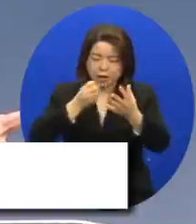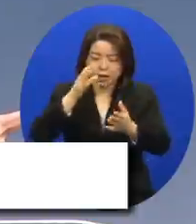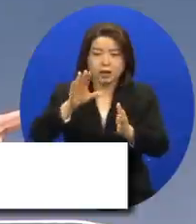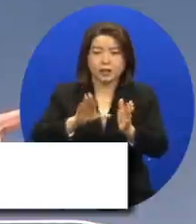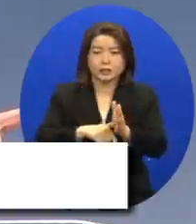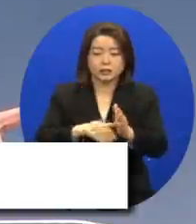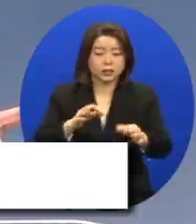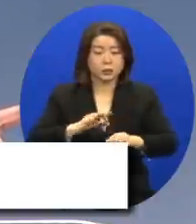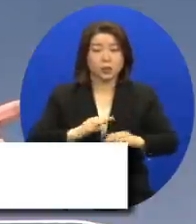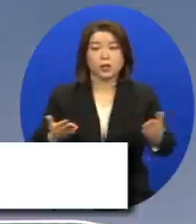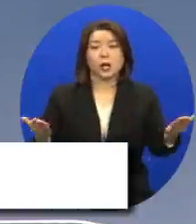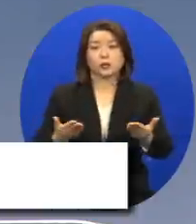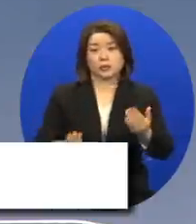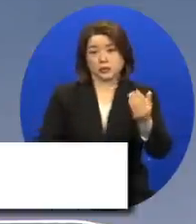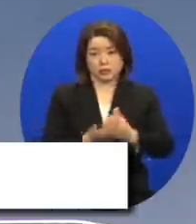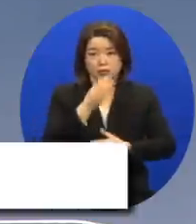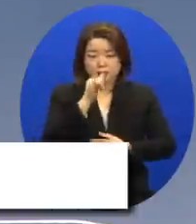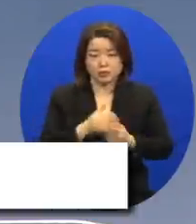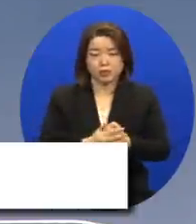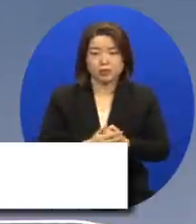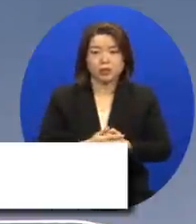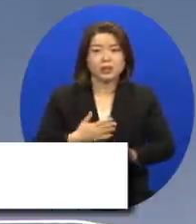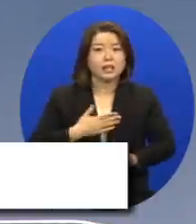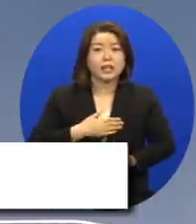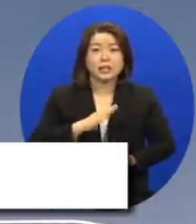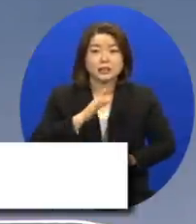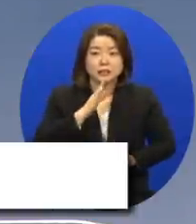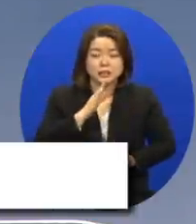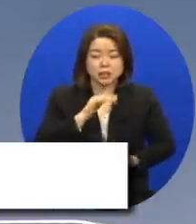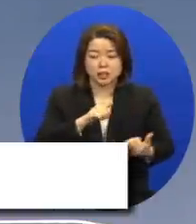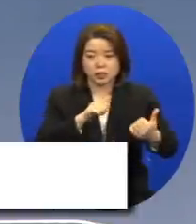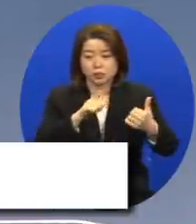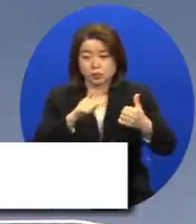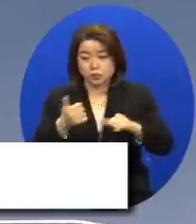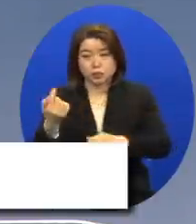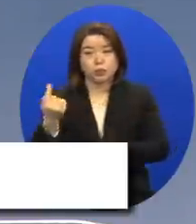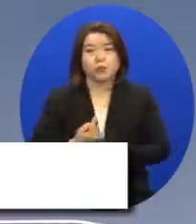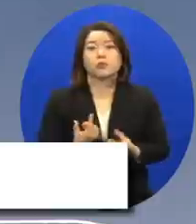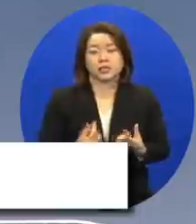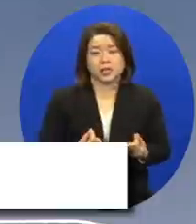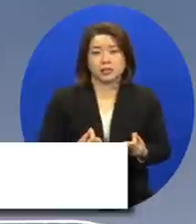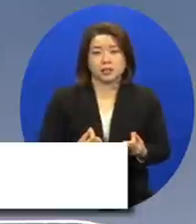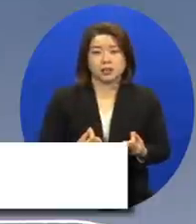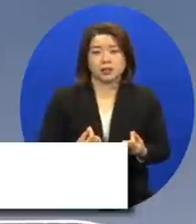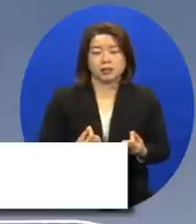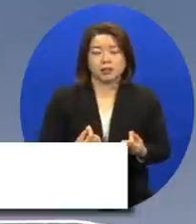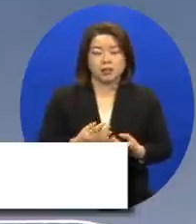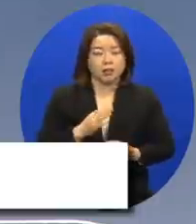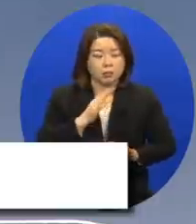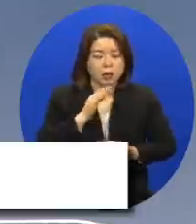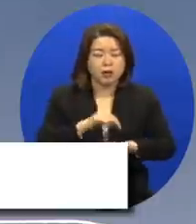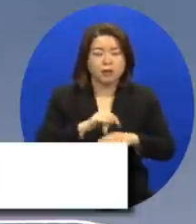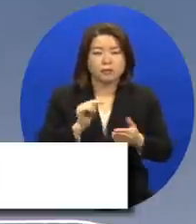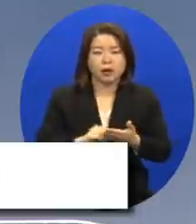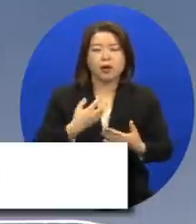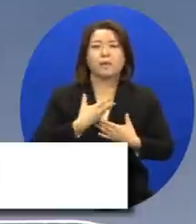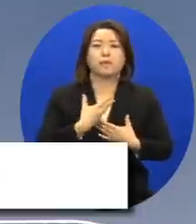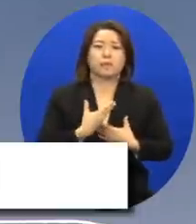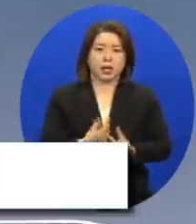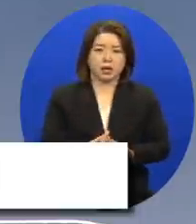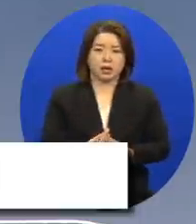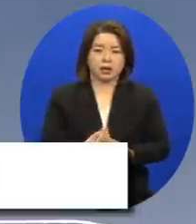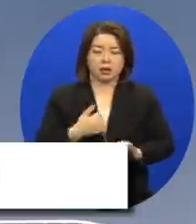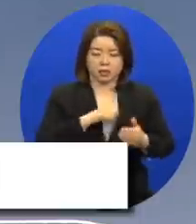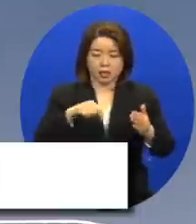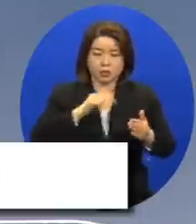일어났어 제게 진짜 죽음이 이 많은 것 같았어요 너무나 마음이 편안해 졌습니다 제 속에 있는